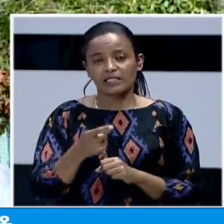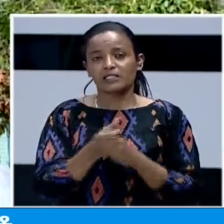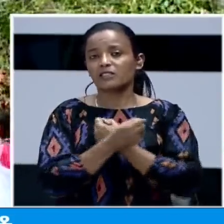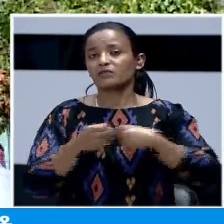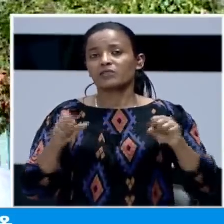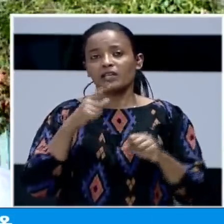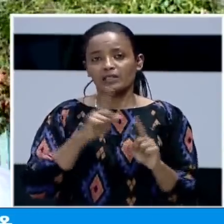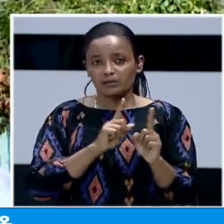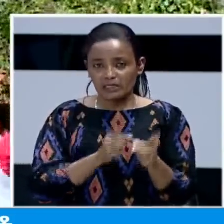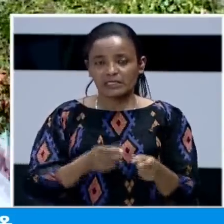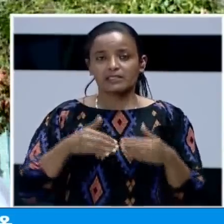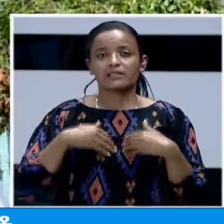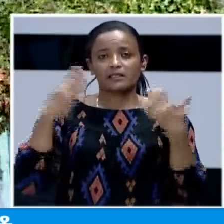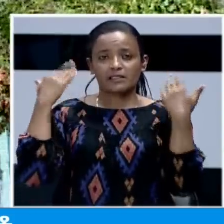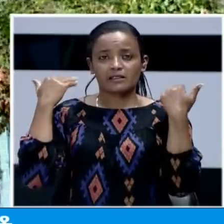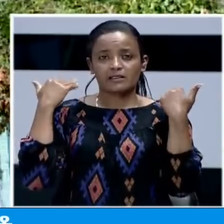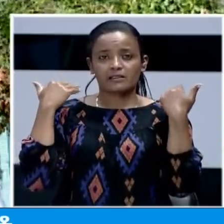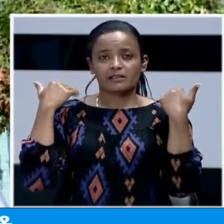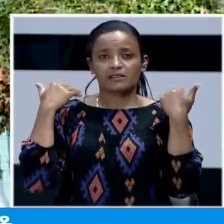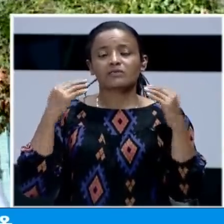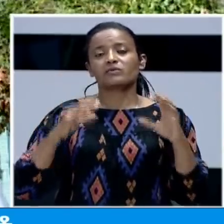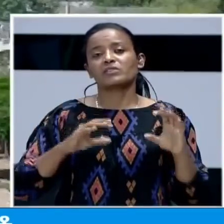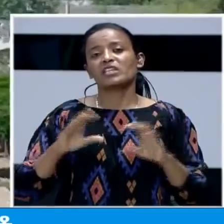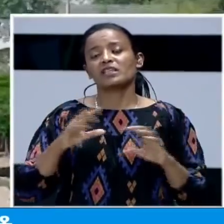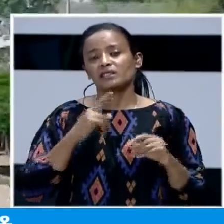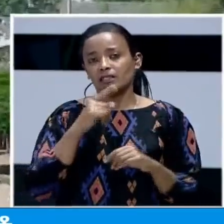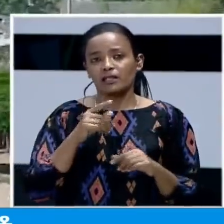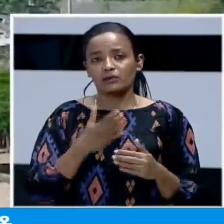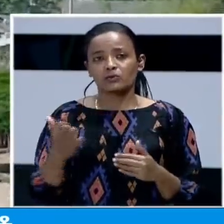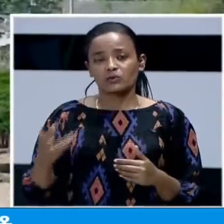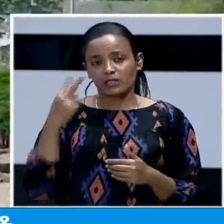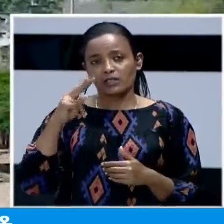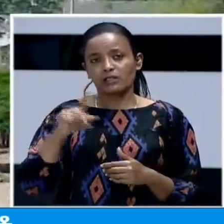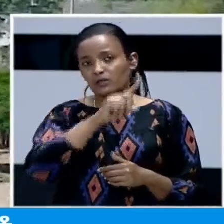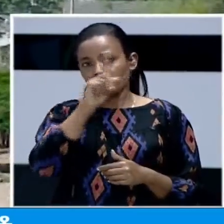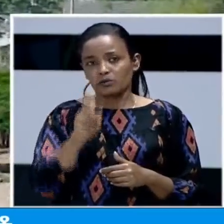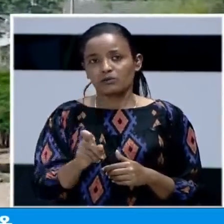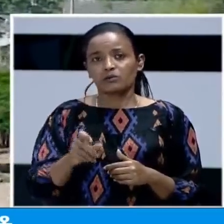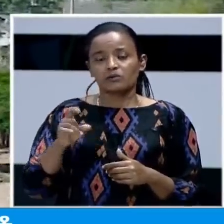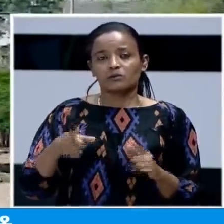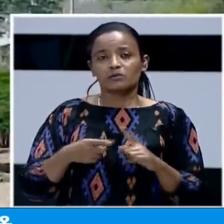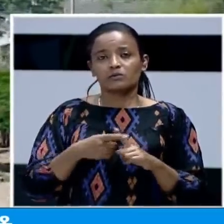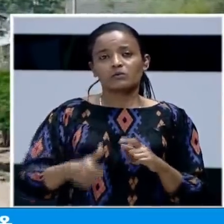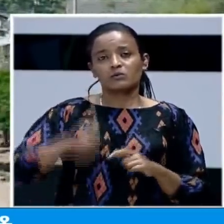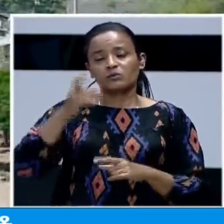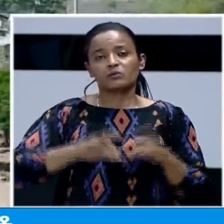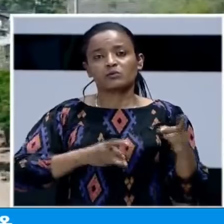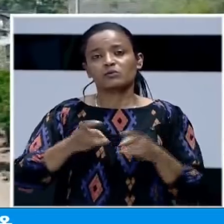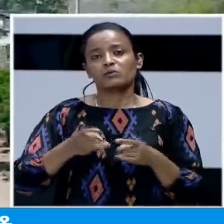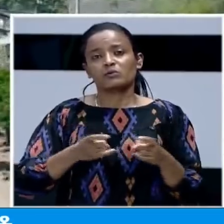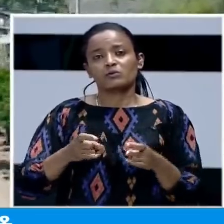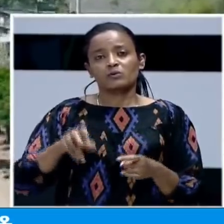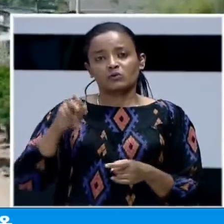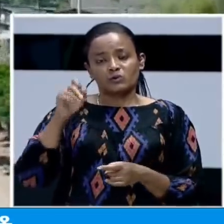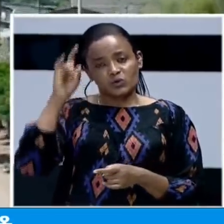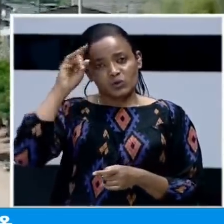لكم يلو الملسة سلالة لنا تسفن ثاثينا معلتيو أبزو قد دائما ملكتنا زحاتتنا يوم مكتل وانا أما حداري زوبا دبو